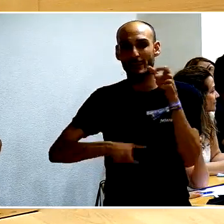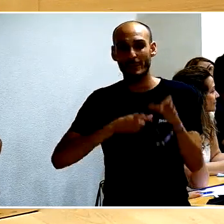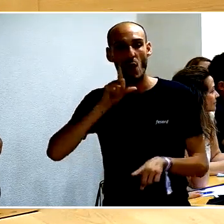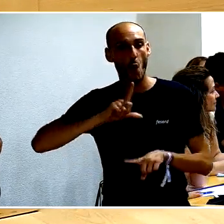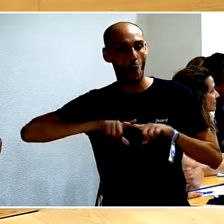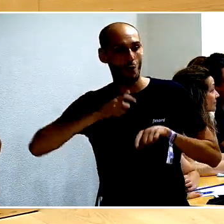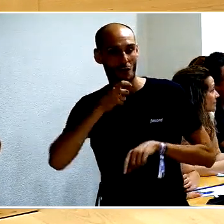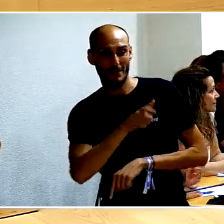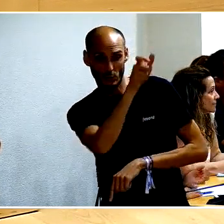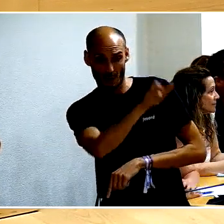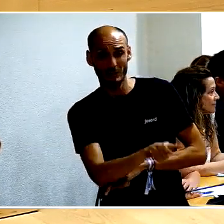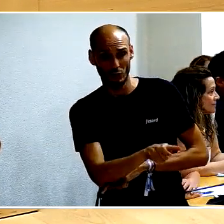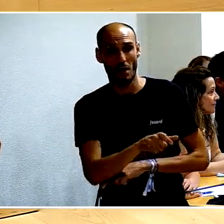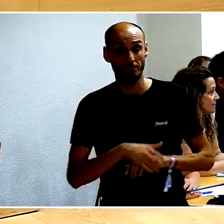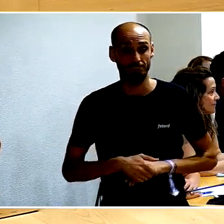persona. Val?